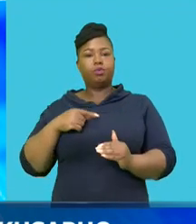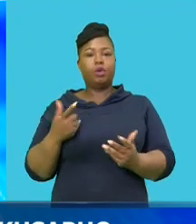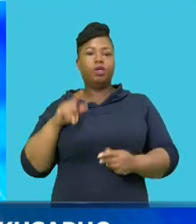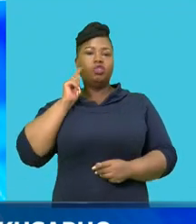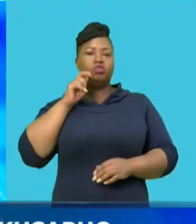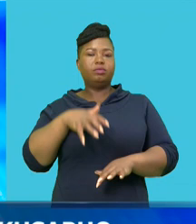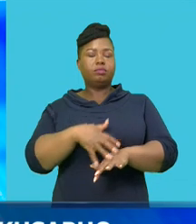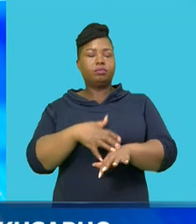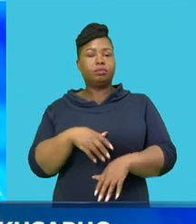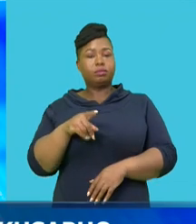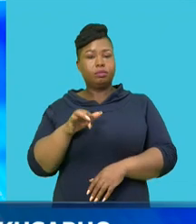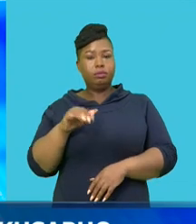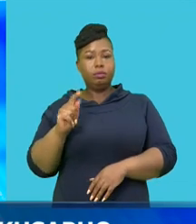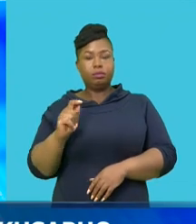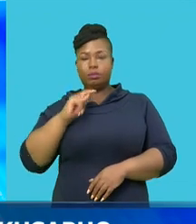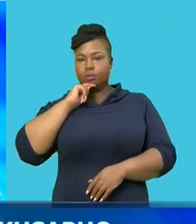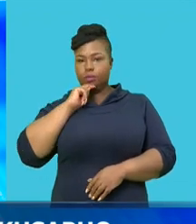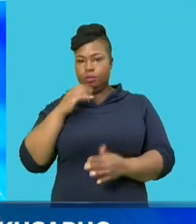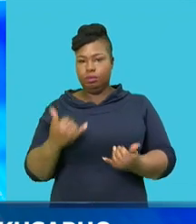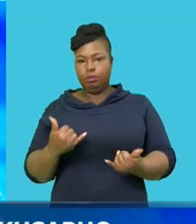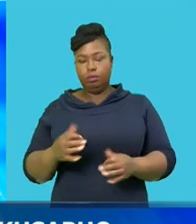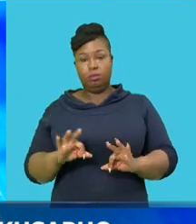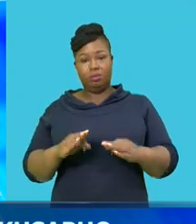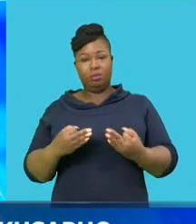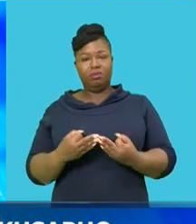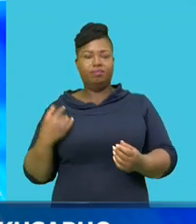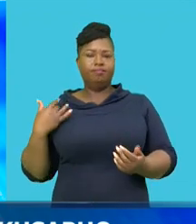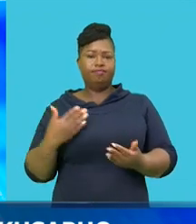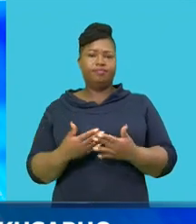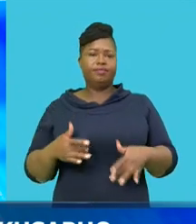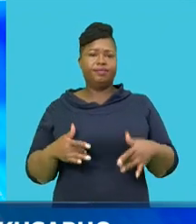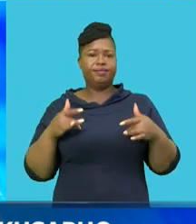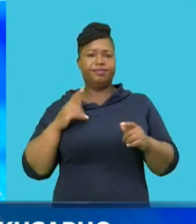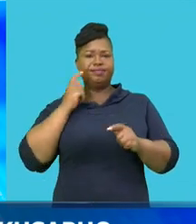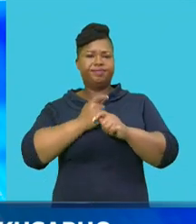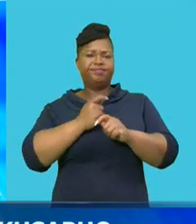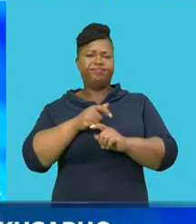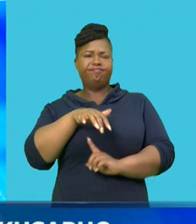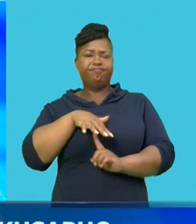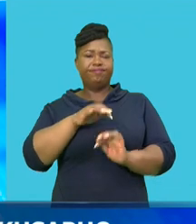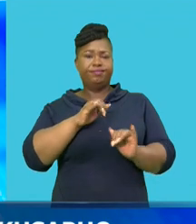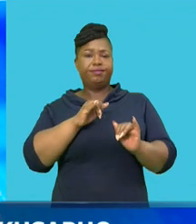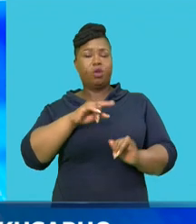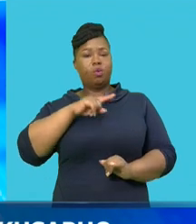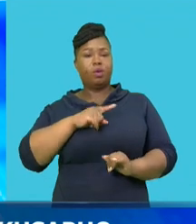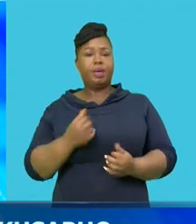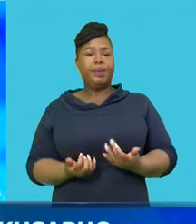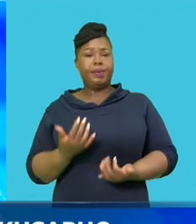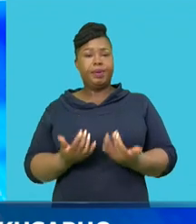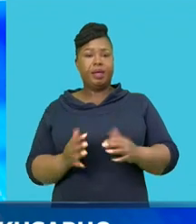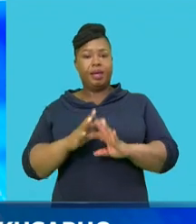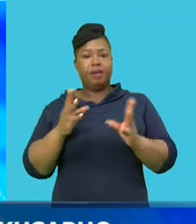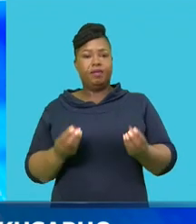baseChicken Farm eKlipspruit namhlanje kuseni. Olu sapho oko luhlala kwityotyombe elikwimeko embi kakhulu kulandela ukutshelwa zizinto